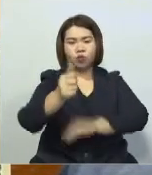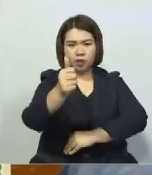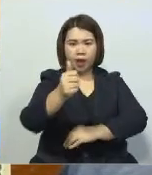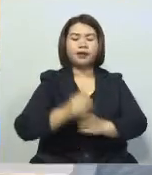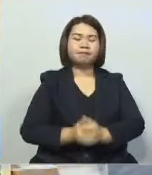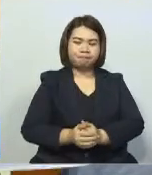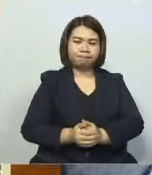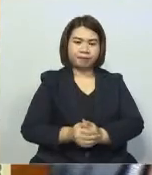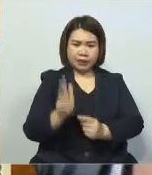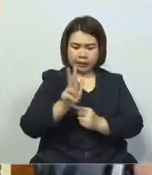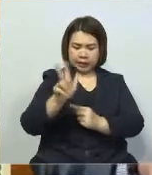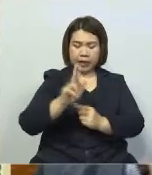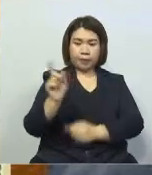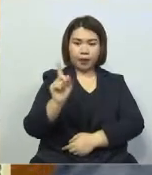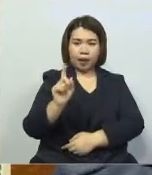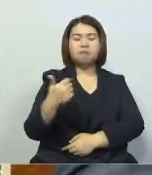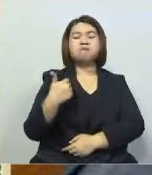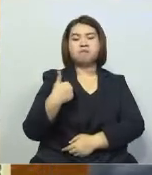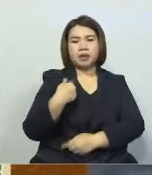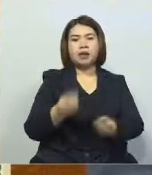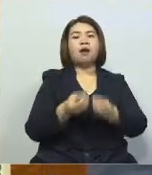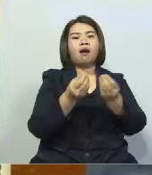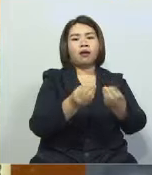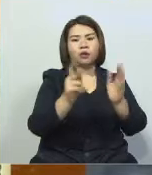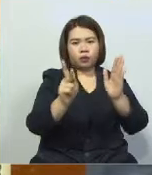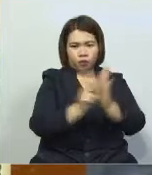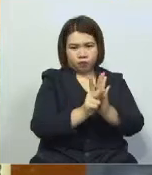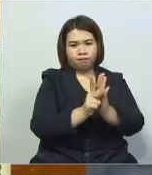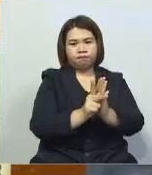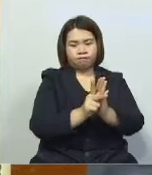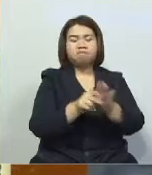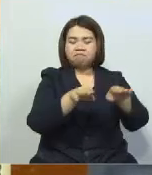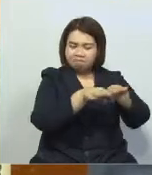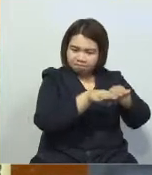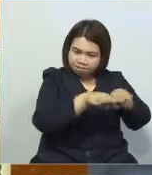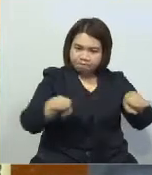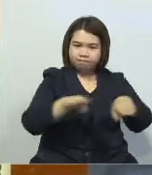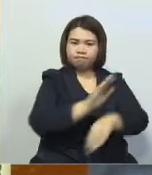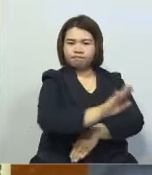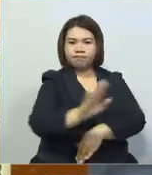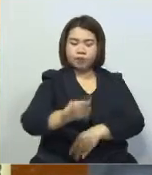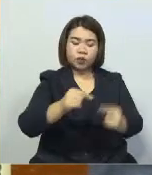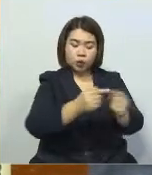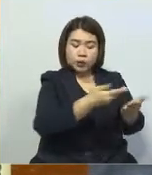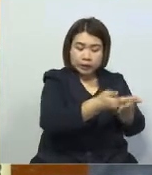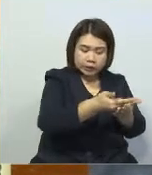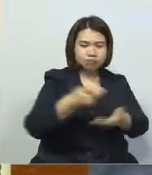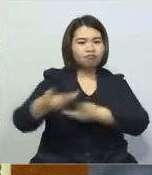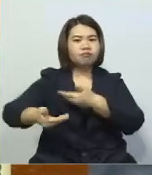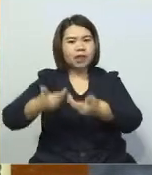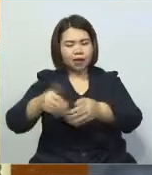ที่3นะครับเพื่อสร้างกติกาให้เกิดความเป็นธรรมต่อทุกๆฝ่ายในการซื้อขายข้